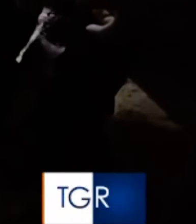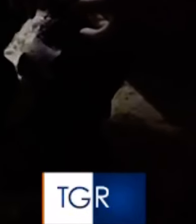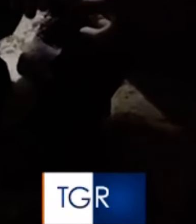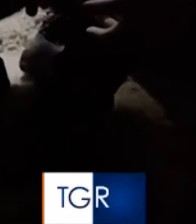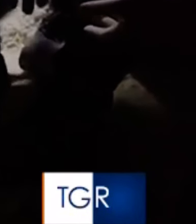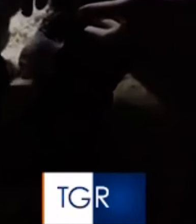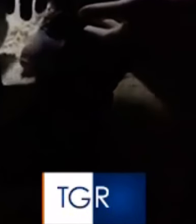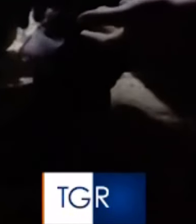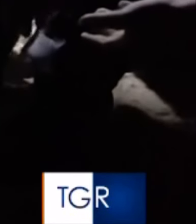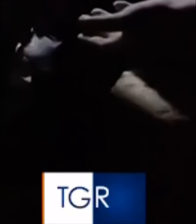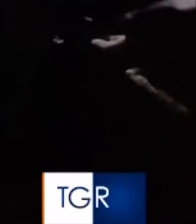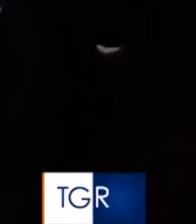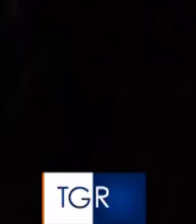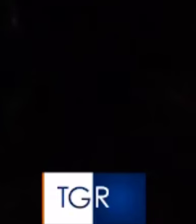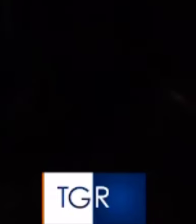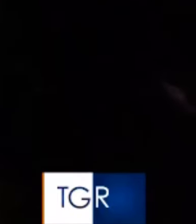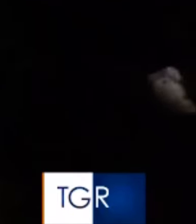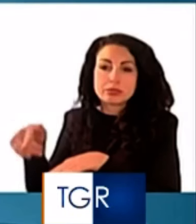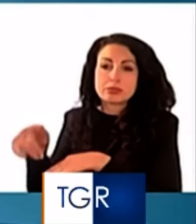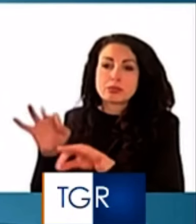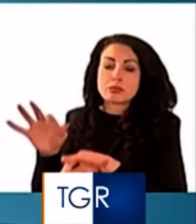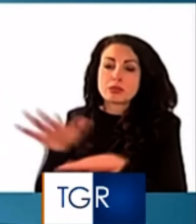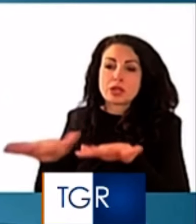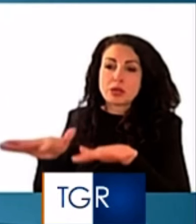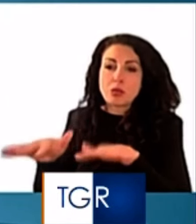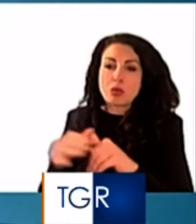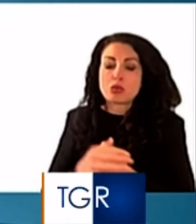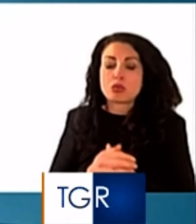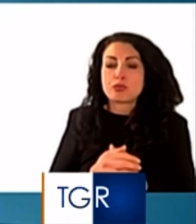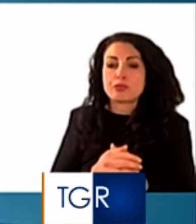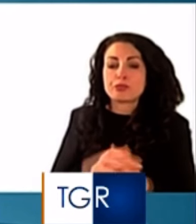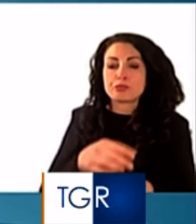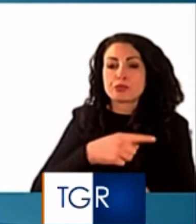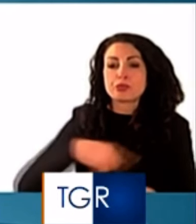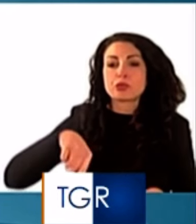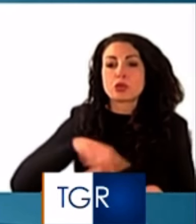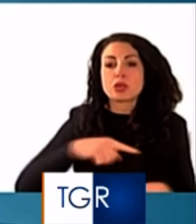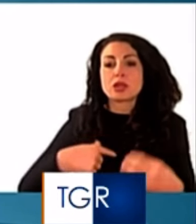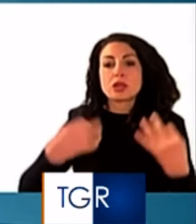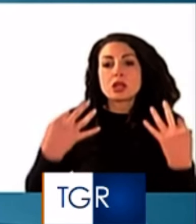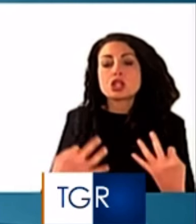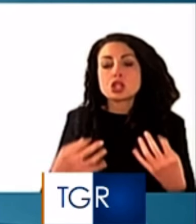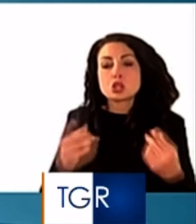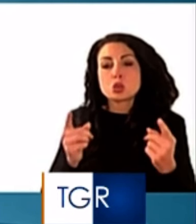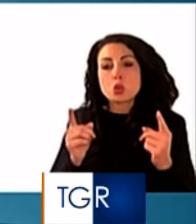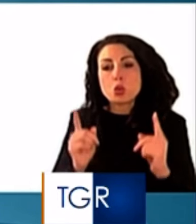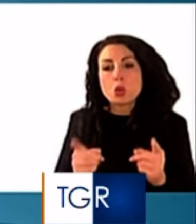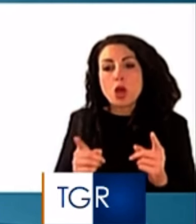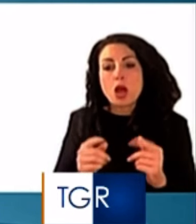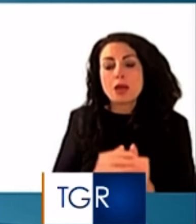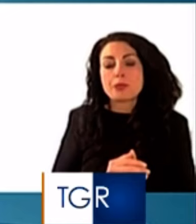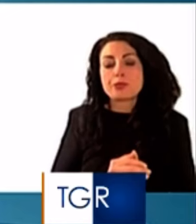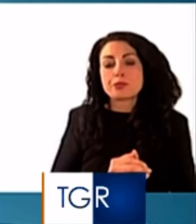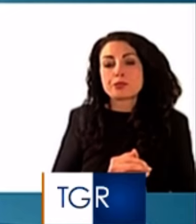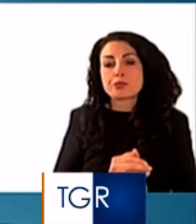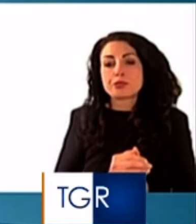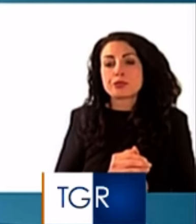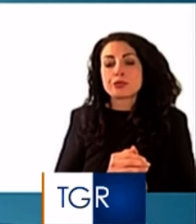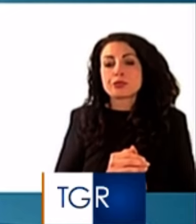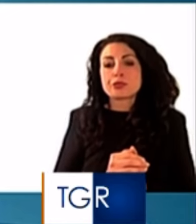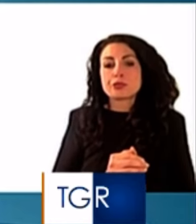il presidente compatcha abbiamo deciso anche di contribuire diciamo non solo in